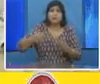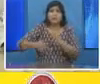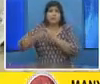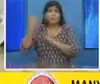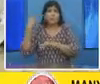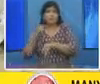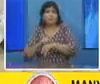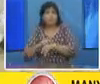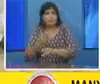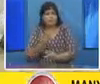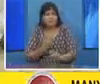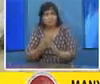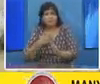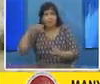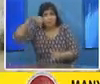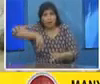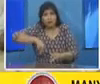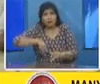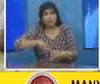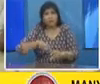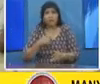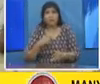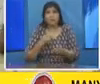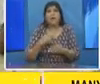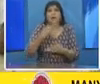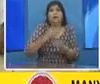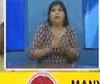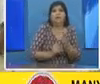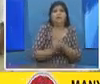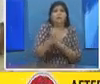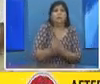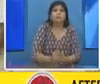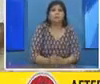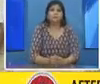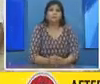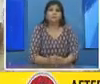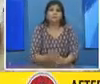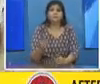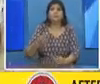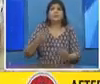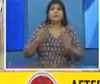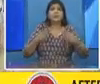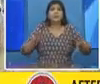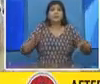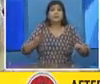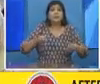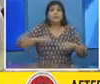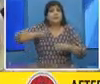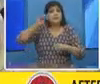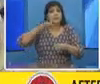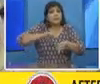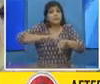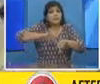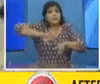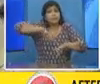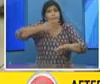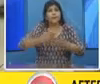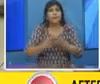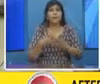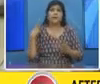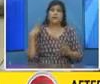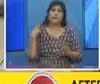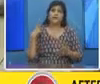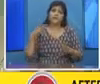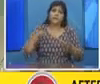पीछे थे वो आज हमसे आगे है। आजादी के बाद डिफेंस सेक्टर